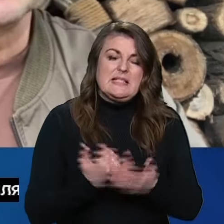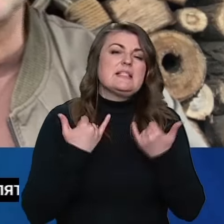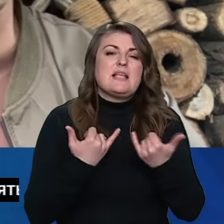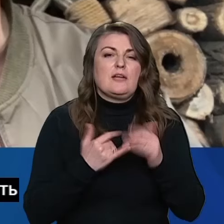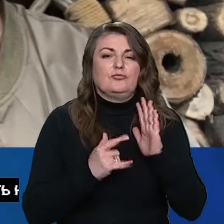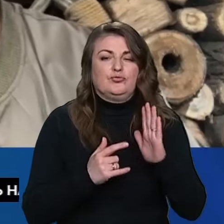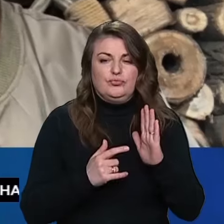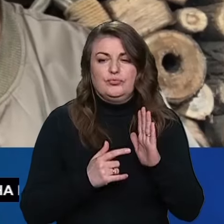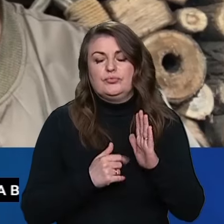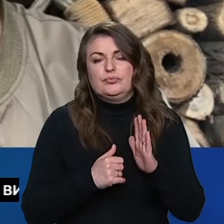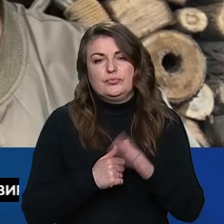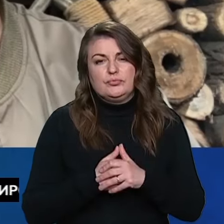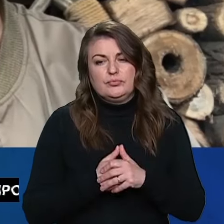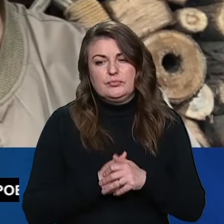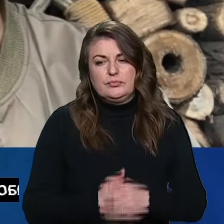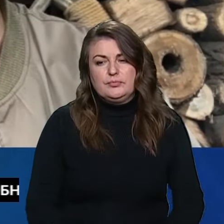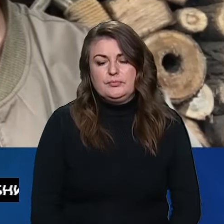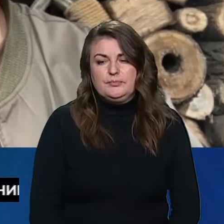Зараз, секундочку.